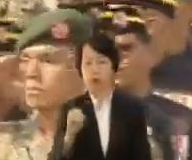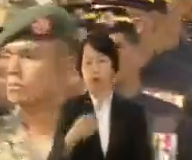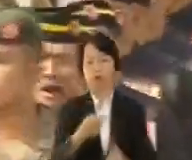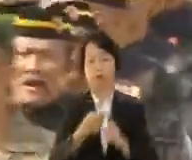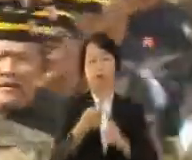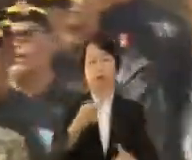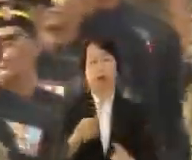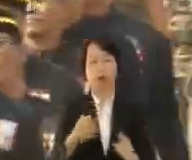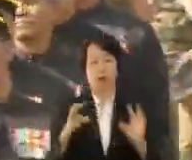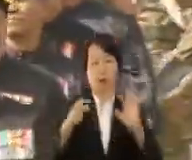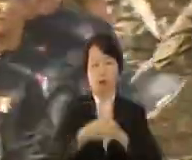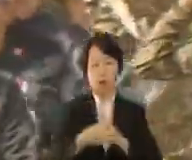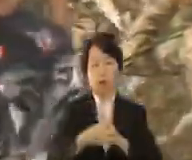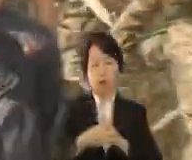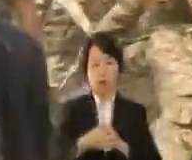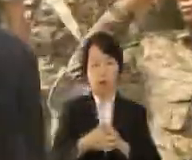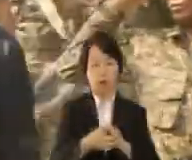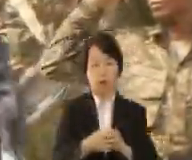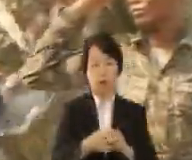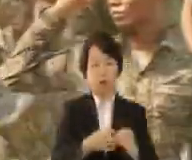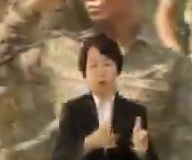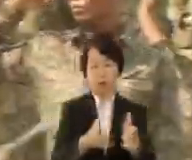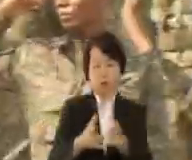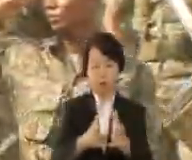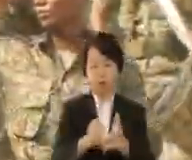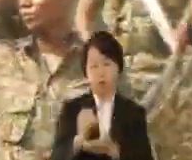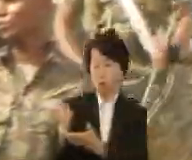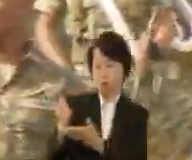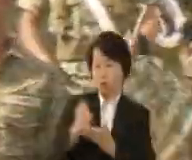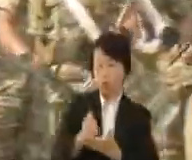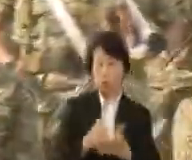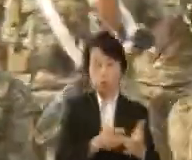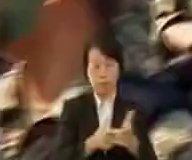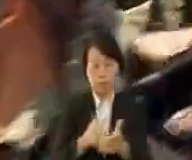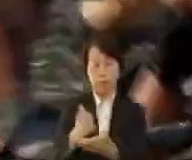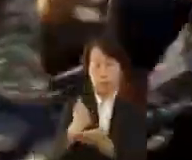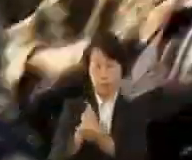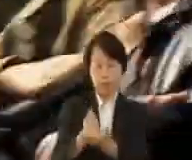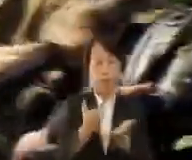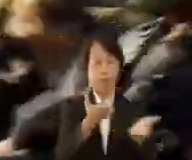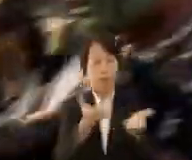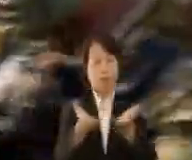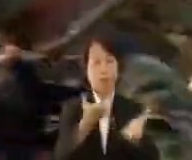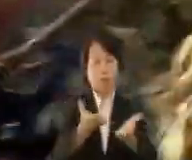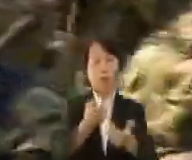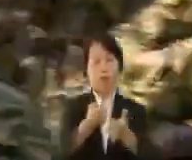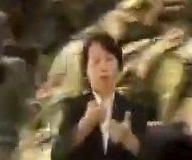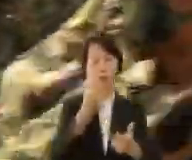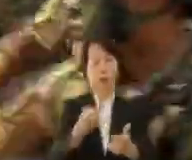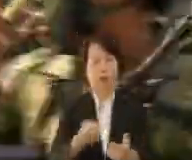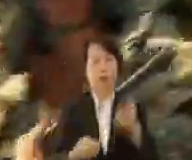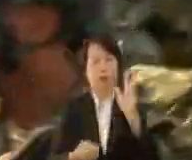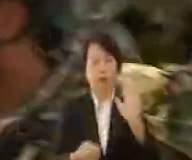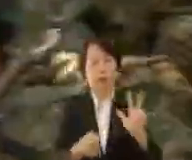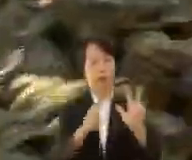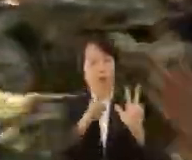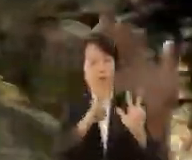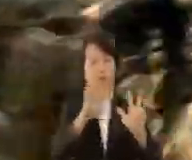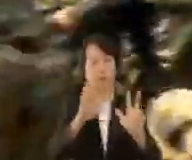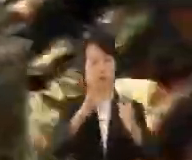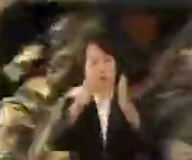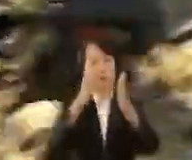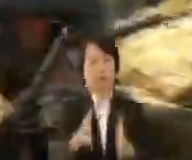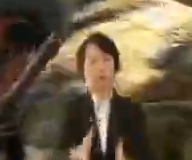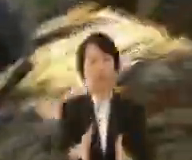terdiri daripada gabungan elemen tempur, bantuan tempur dan bantuan khidmat yang terdiri daripada 369